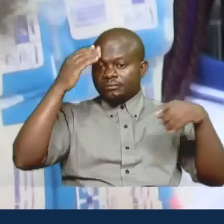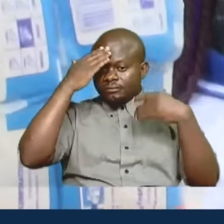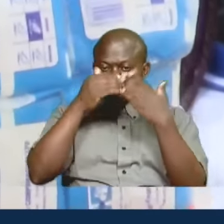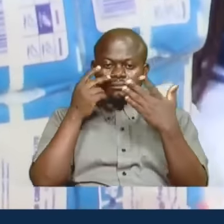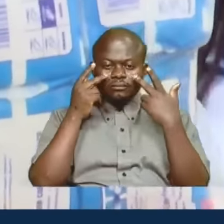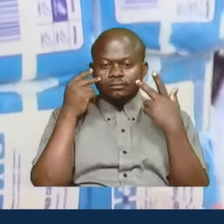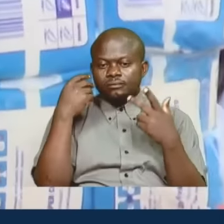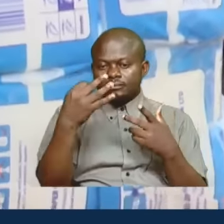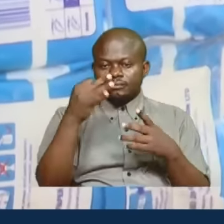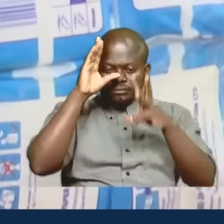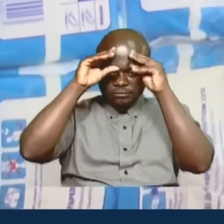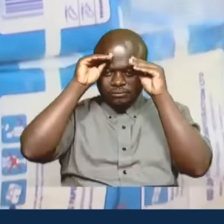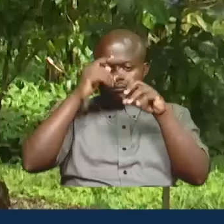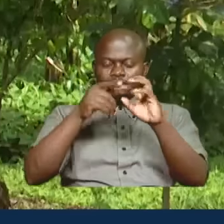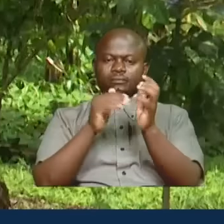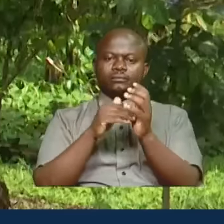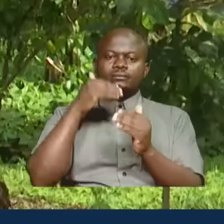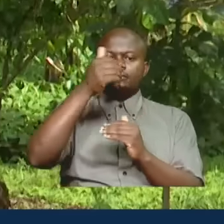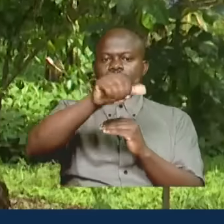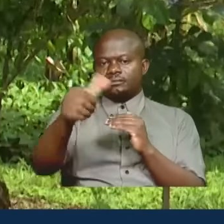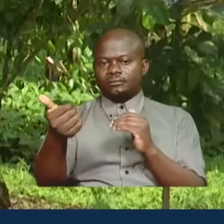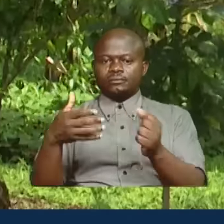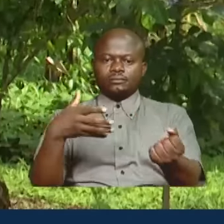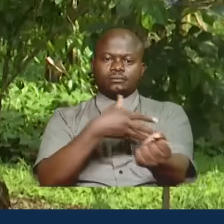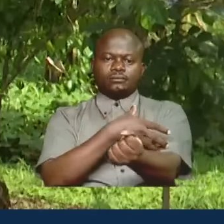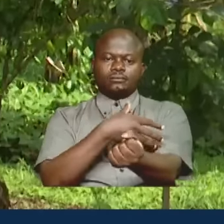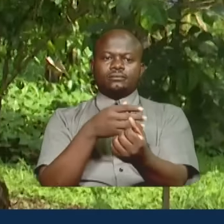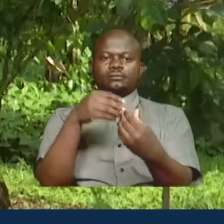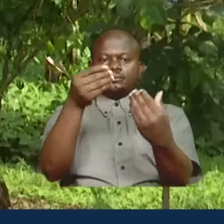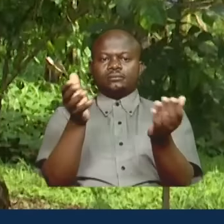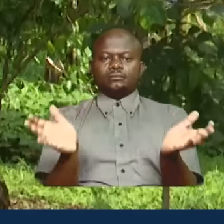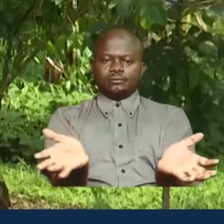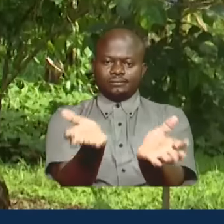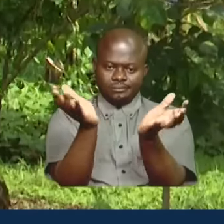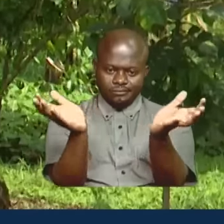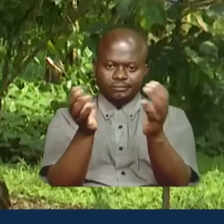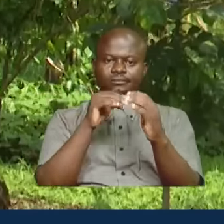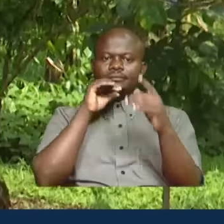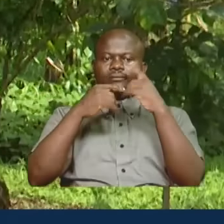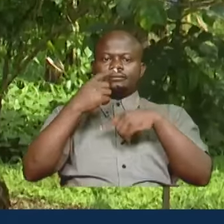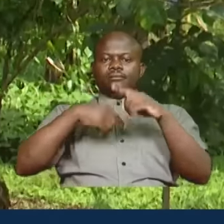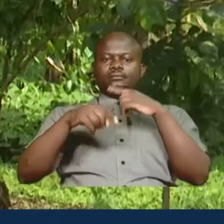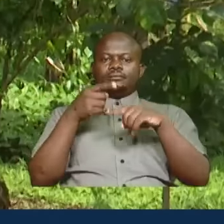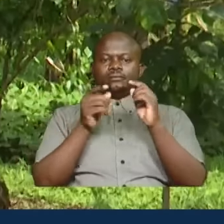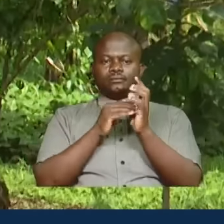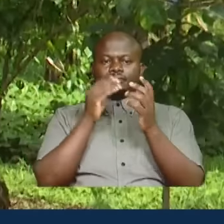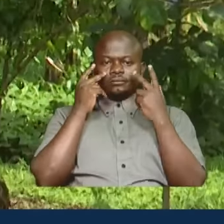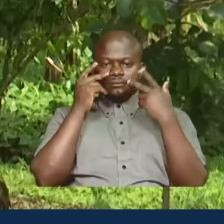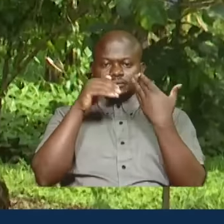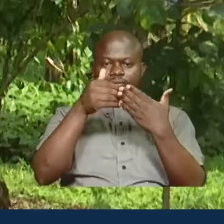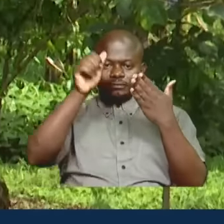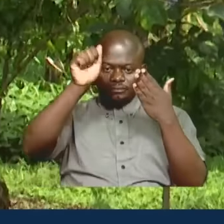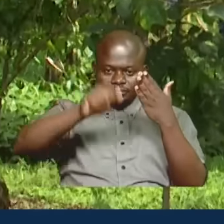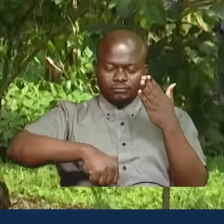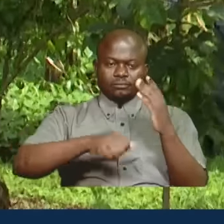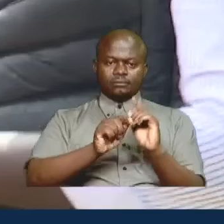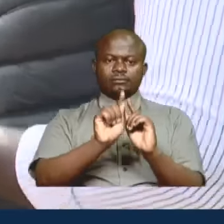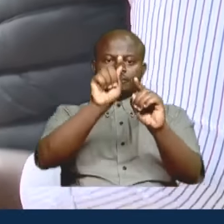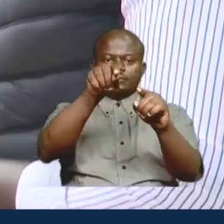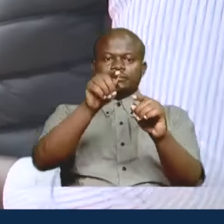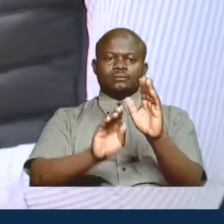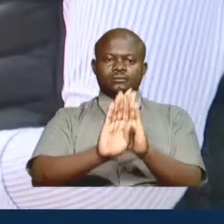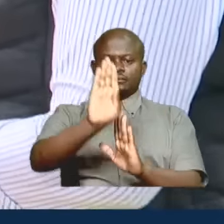ko nubwo ari kwiga inyuma ye hari izindi mbaraga zima motivasiyo ye gusubira inyuma, ahubwo abone ko agomba kujya